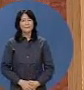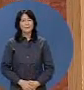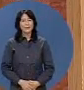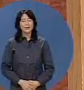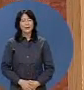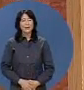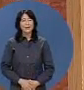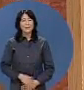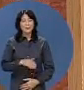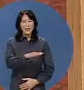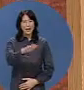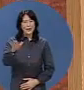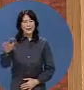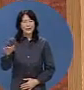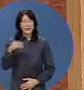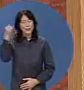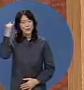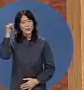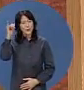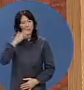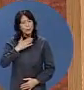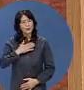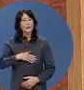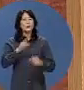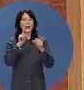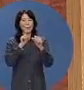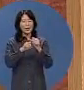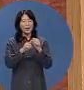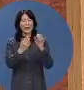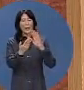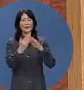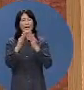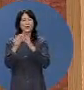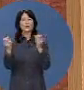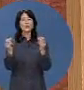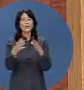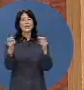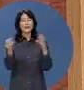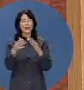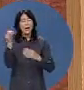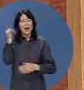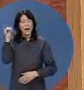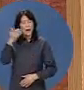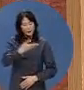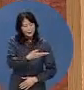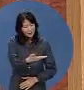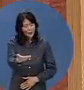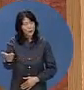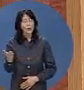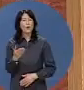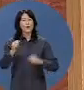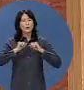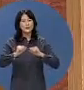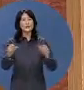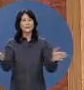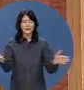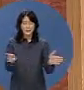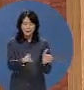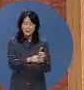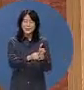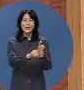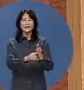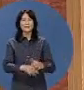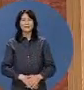過程で広く皆さんの意見を聞くためにパブリックコメントやタウンミーティング、アンケートなどを実施してき